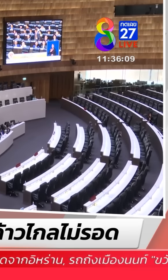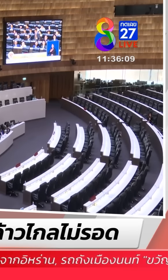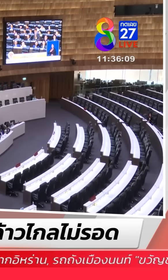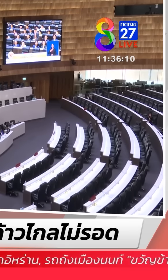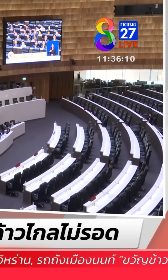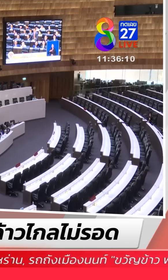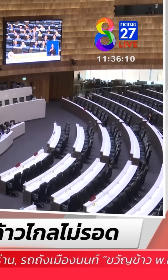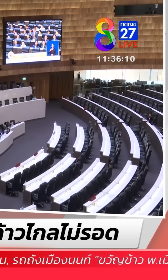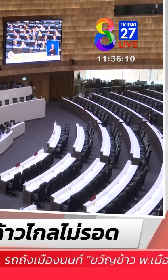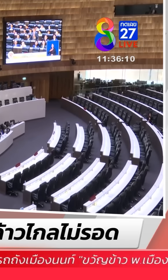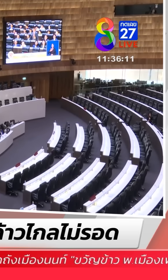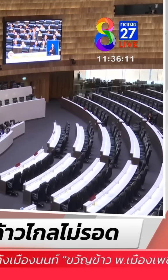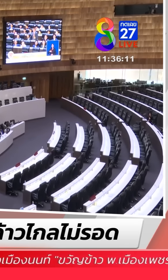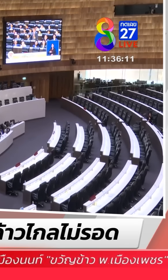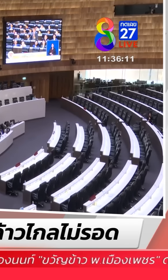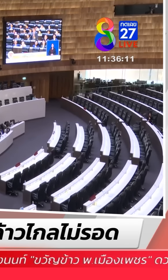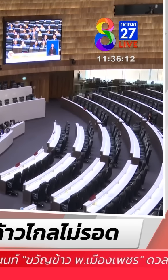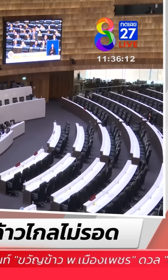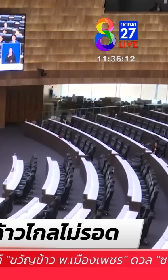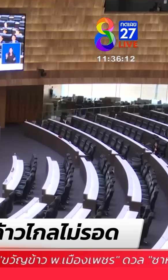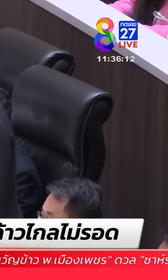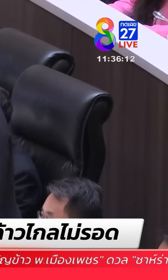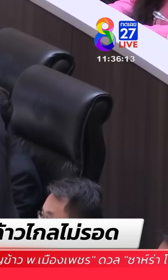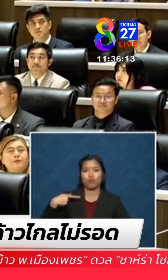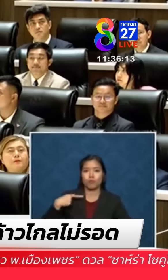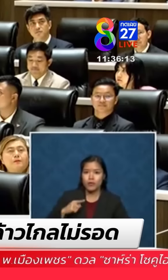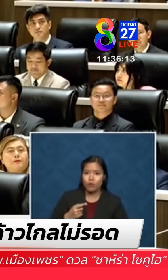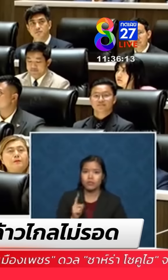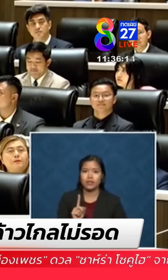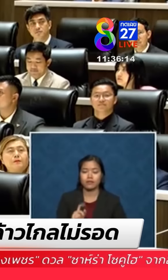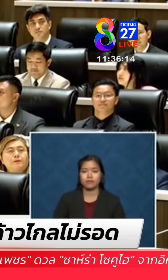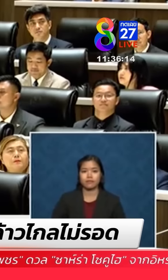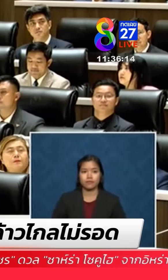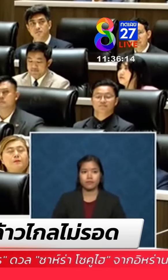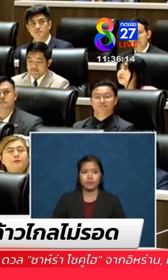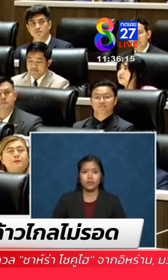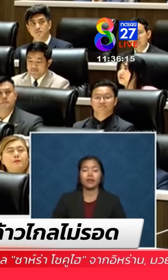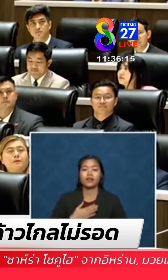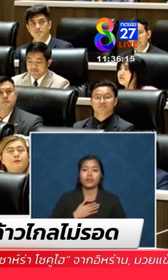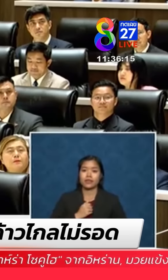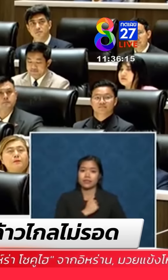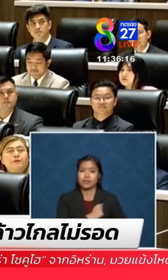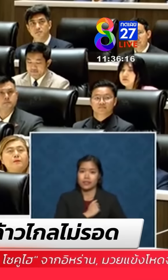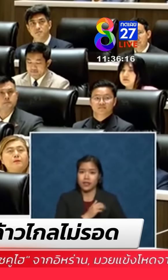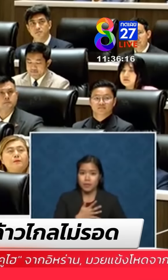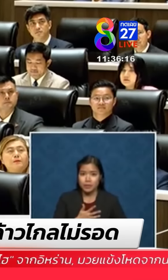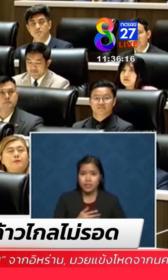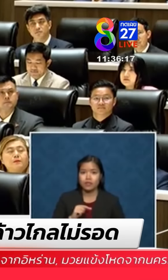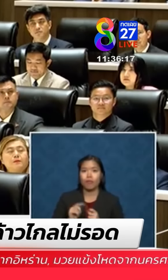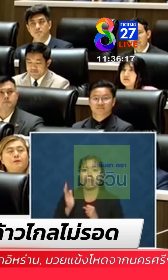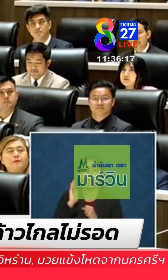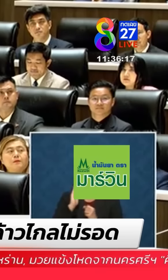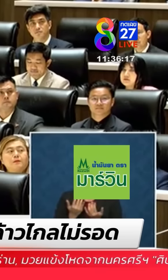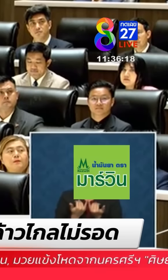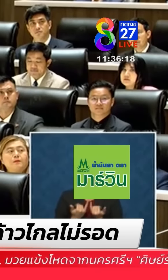112พาไปฟังฮะเมื่อคืนคุณพิธานะครับยังทำให้แล้วก็ไม่เคยเสียใจด้วยครับว่าการอภิปรายในครั้ง